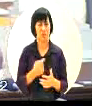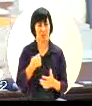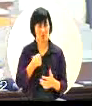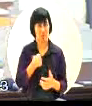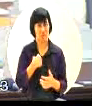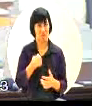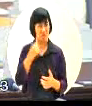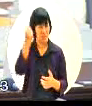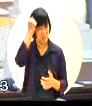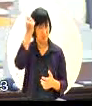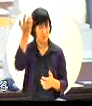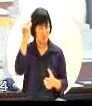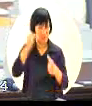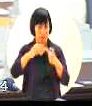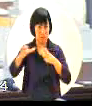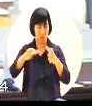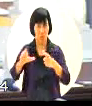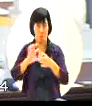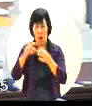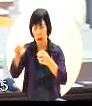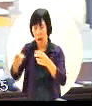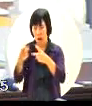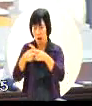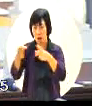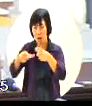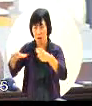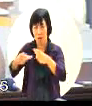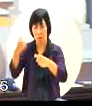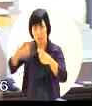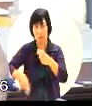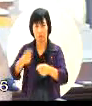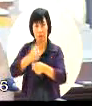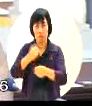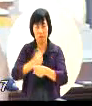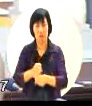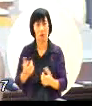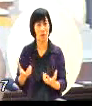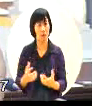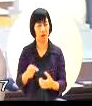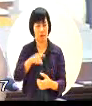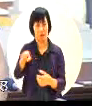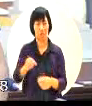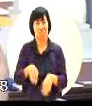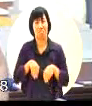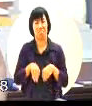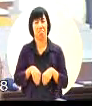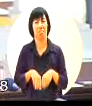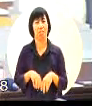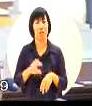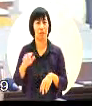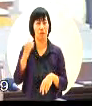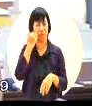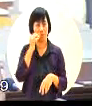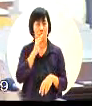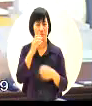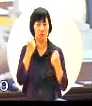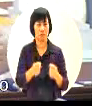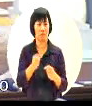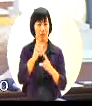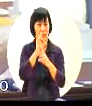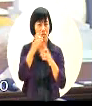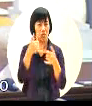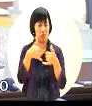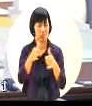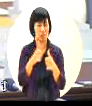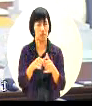公园啊，啊是啊，我这个所在这个小的公园，他着搁做嘞，啊是毋这代当卖做？因为这案伫罗德个，伊是阮工